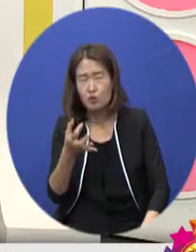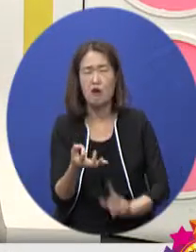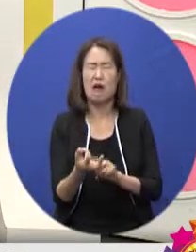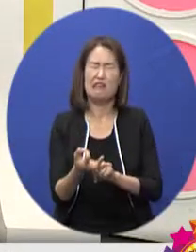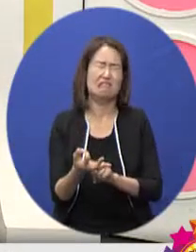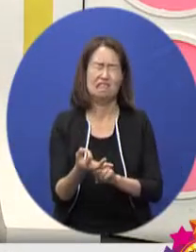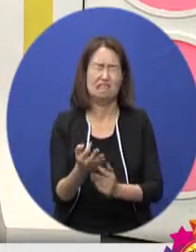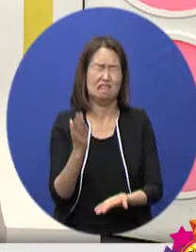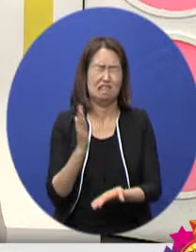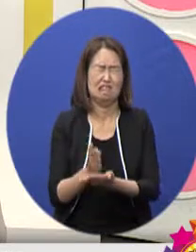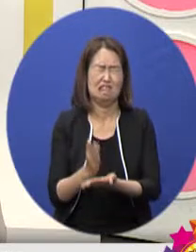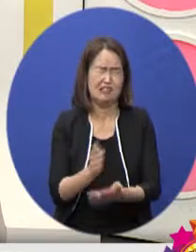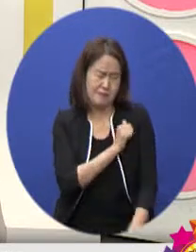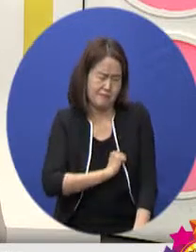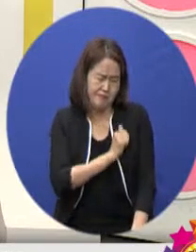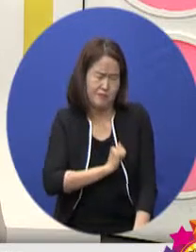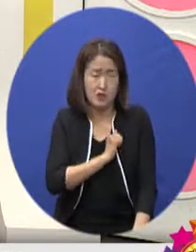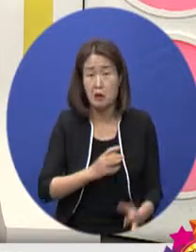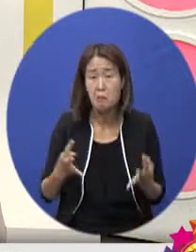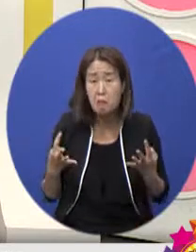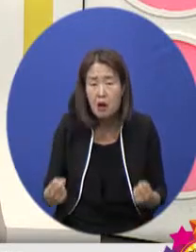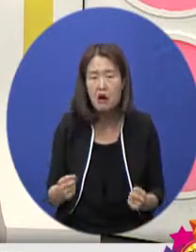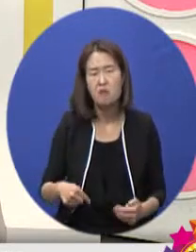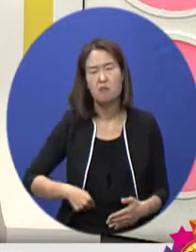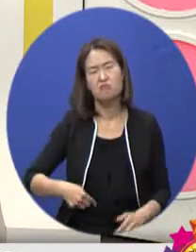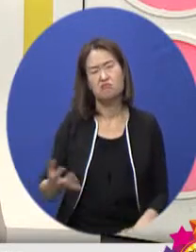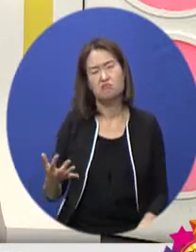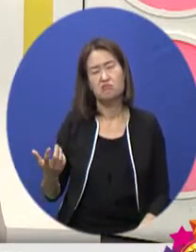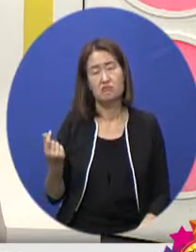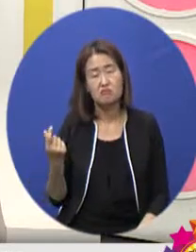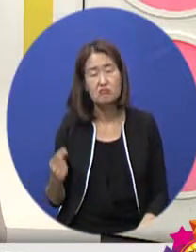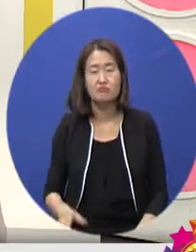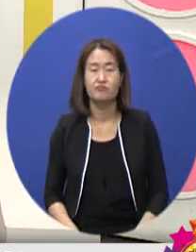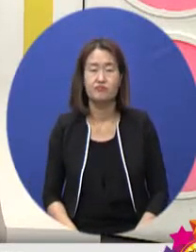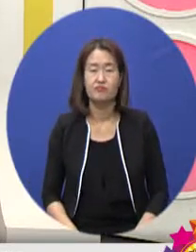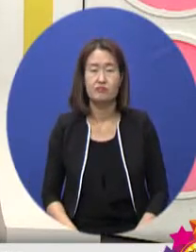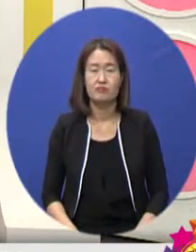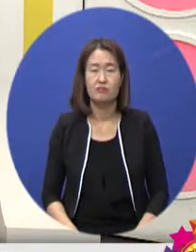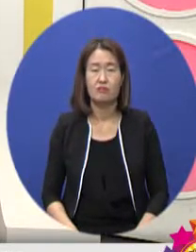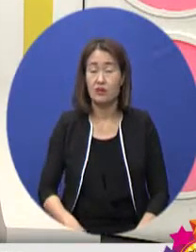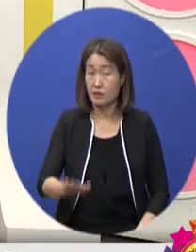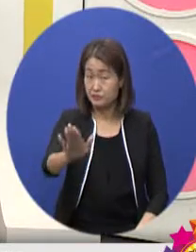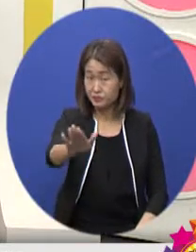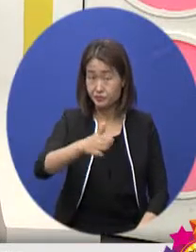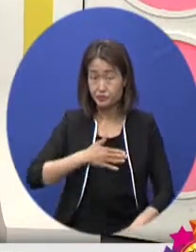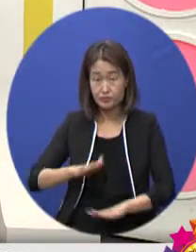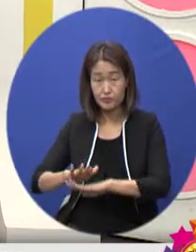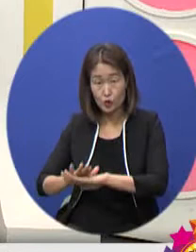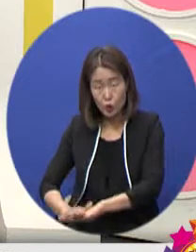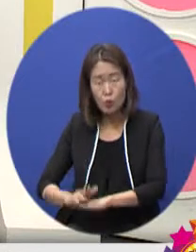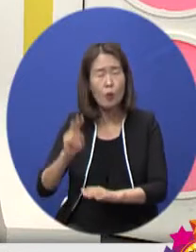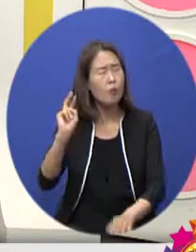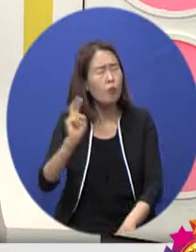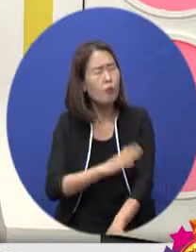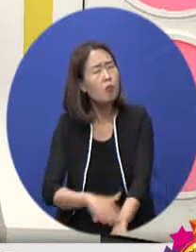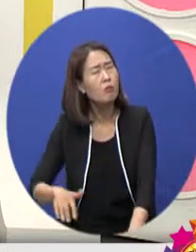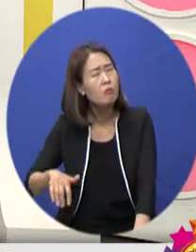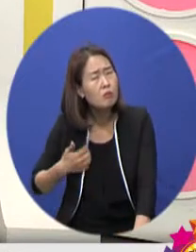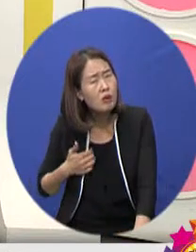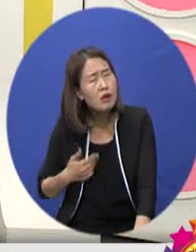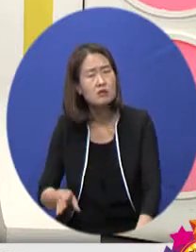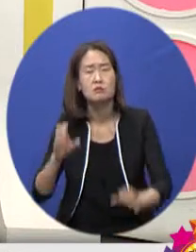병원 진료도 못 받으시는 분들 그러니까, 사실 있어요. 그러면 진짜 마음 아프잖아요. 네. 여러분 저희 참고하시고요. 혹시 모르시면은